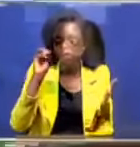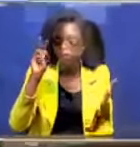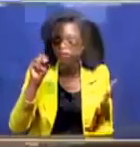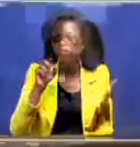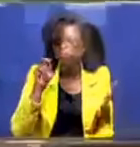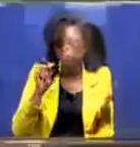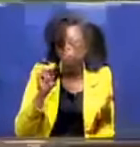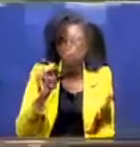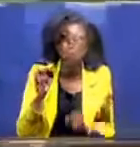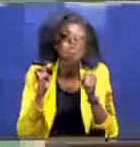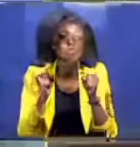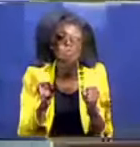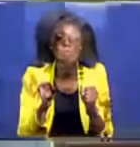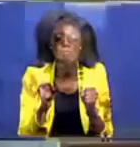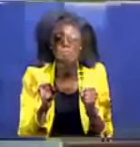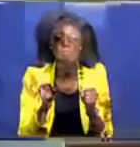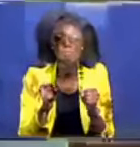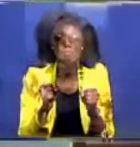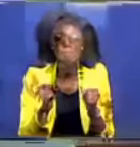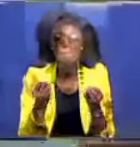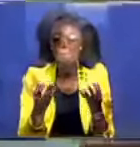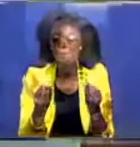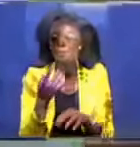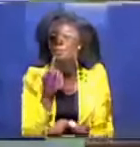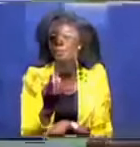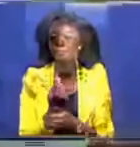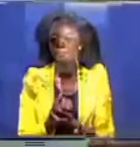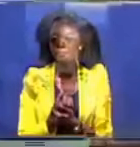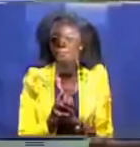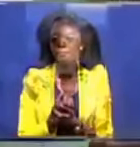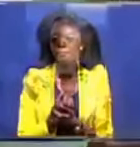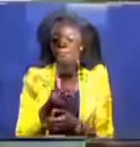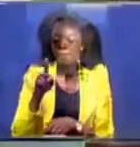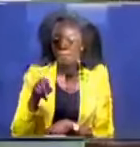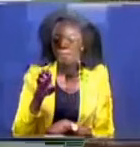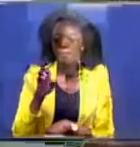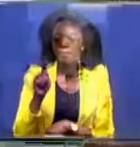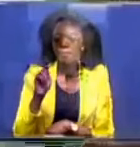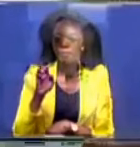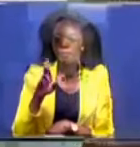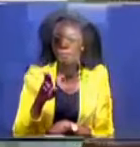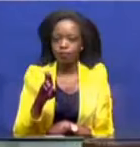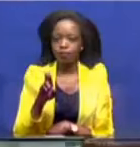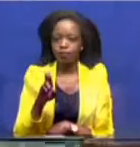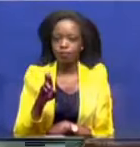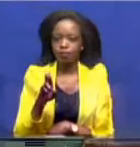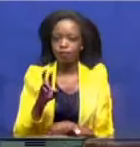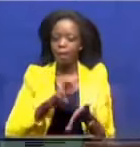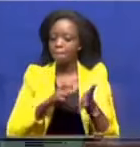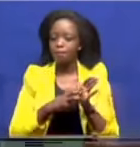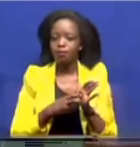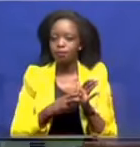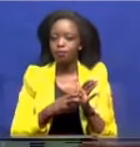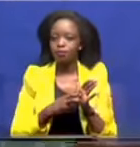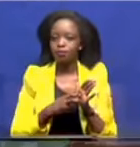ni mwamba. Na wengi wanasema Simoni Petro ama Petros, inamaanisha